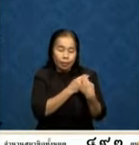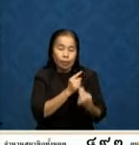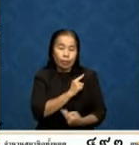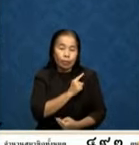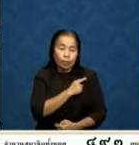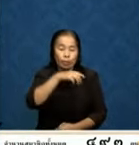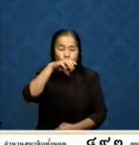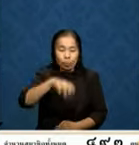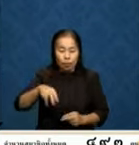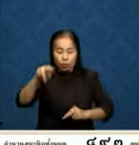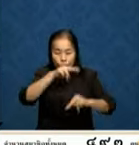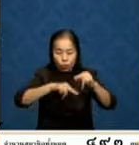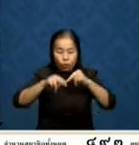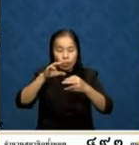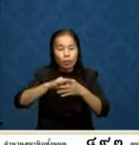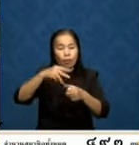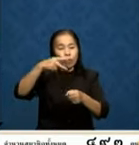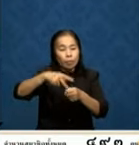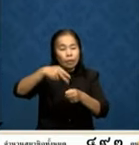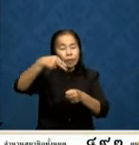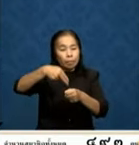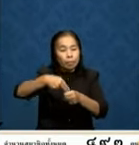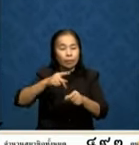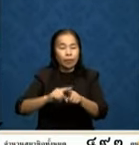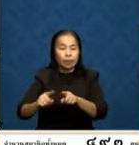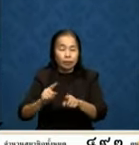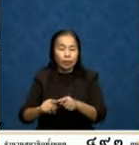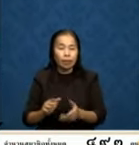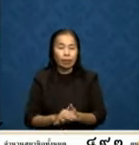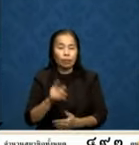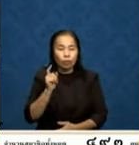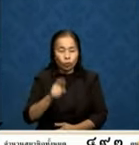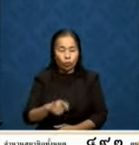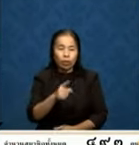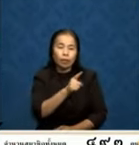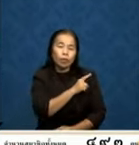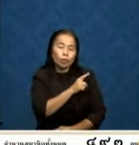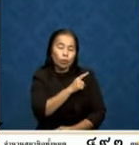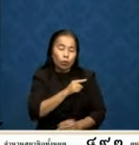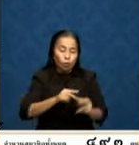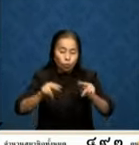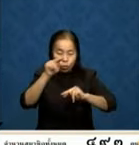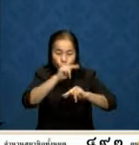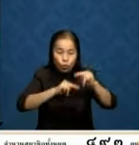งานกำกับกิจการพลังงานนะครับเราก็จะต้องทำหน้าที่ในการกำกับ